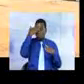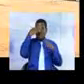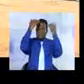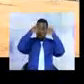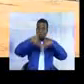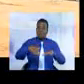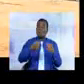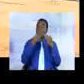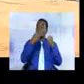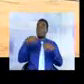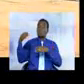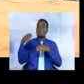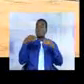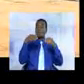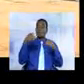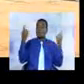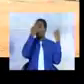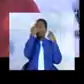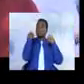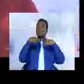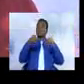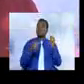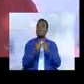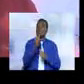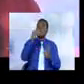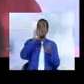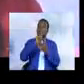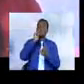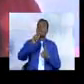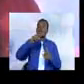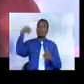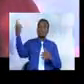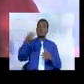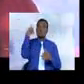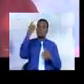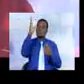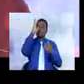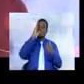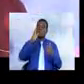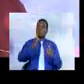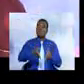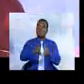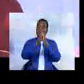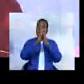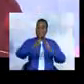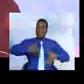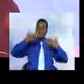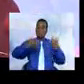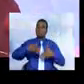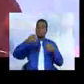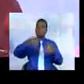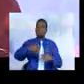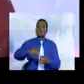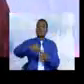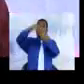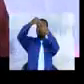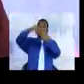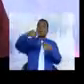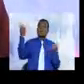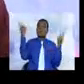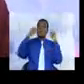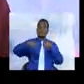sans précédent pendant plus d'une décennie. C'est toujours un bonheur vraiment particulier